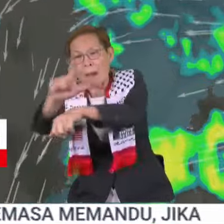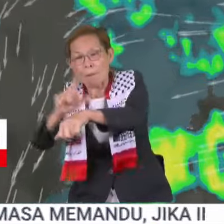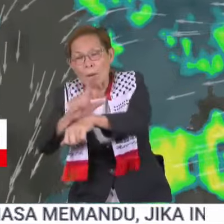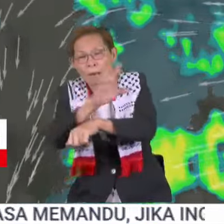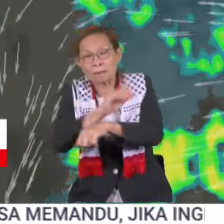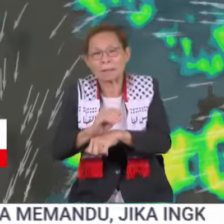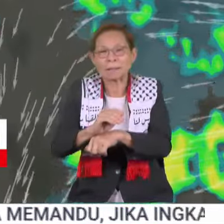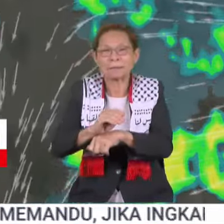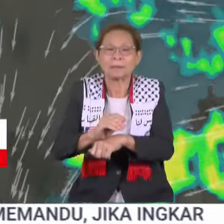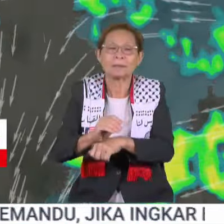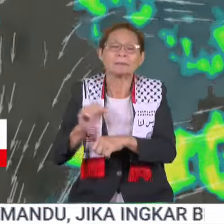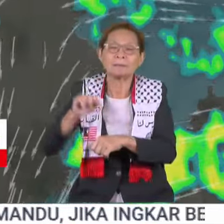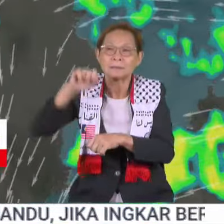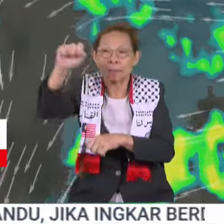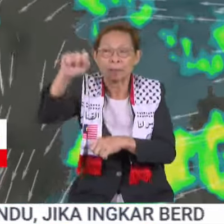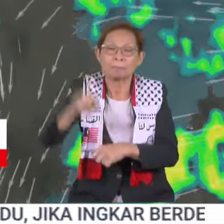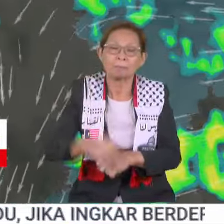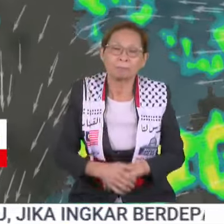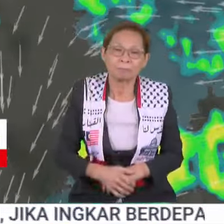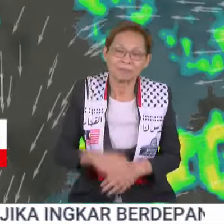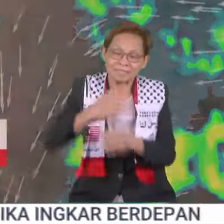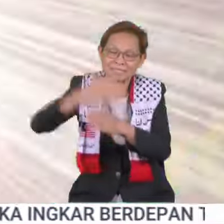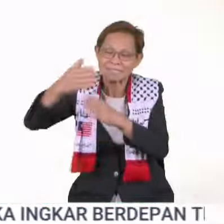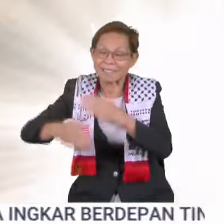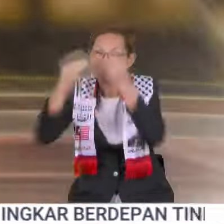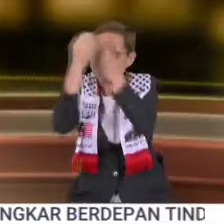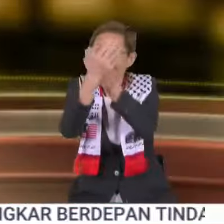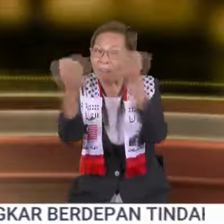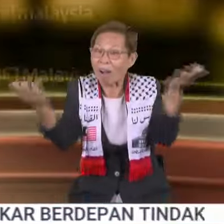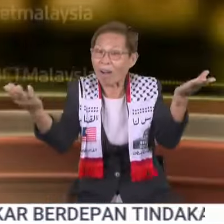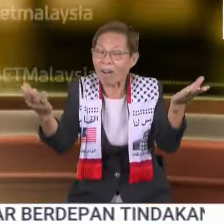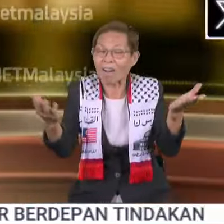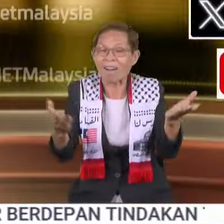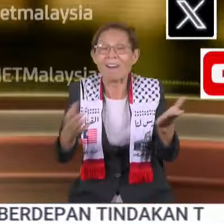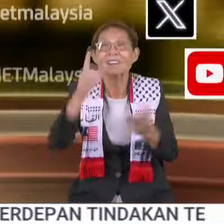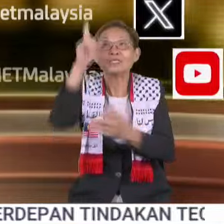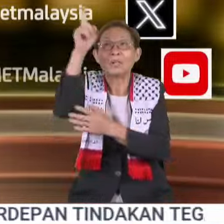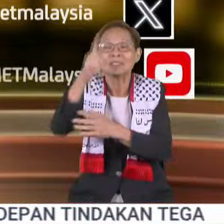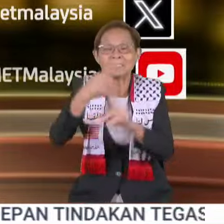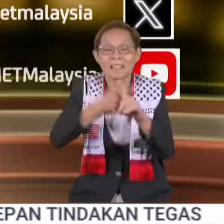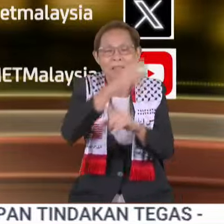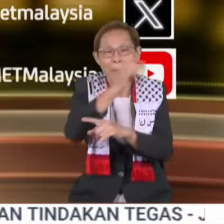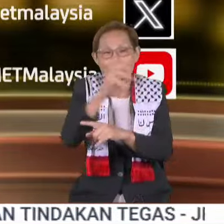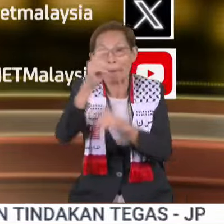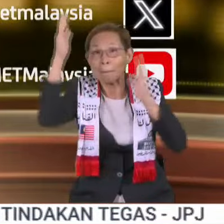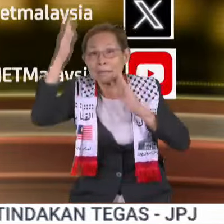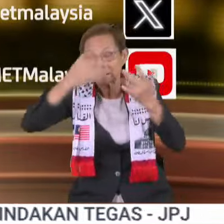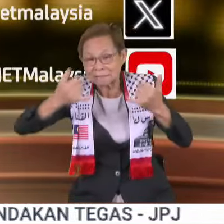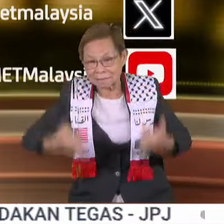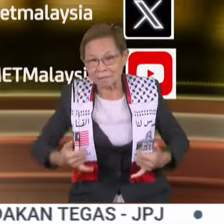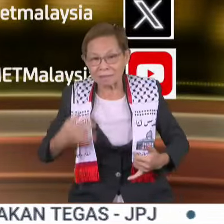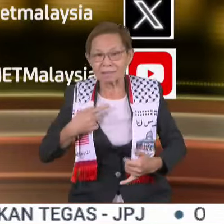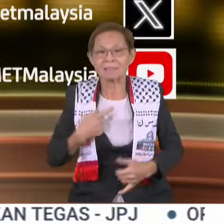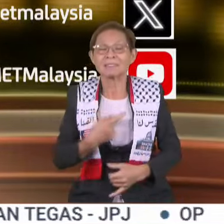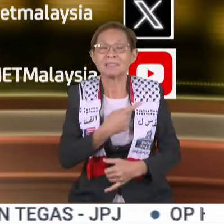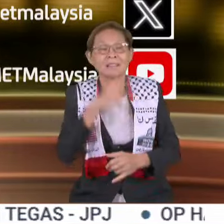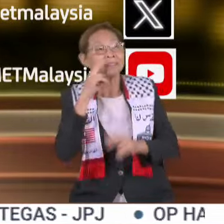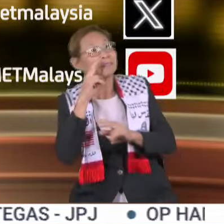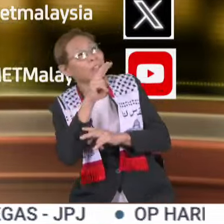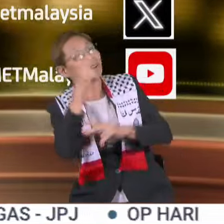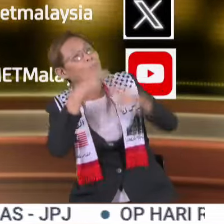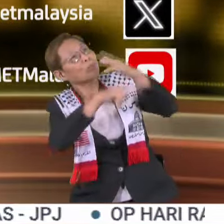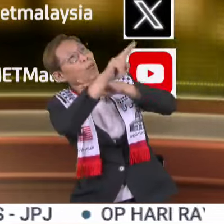dan juga pedalaman negeri Sabah. Baiklah, sekian sahaja laporan cuaca daripada Met Malaysia buat masa kini. Sebelum kita berpisah, kita